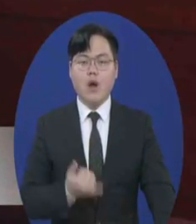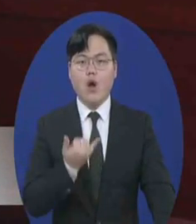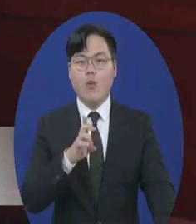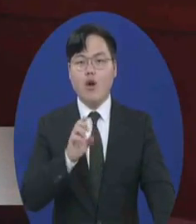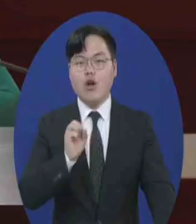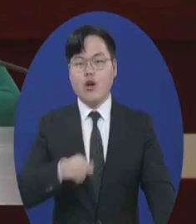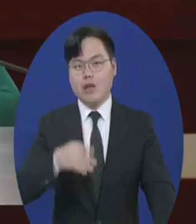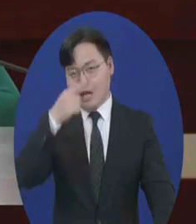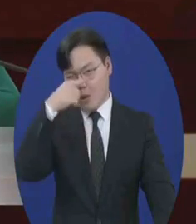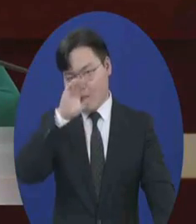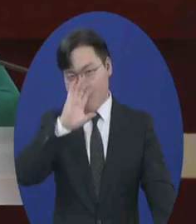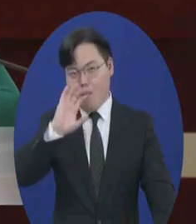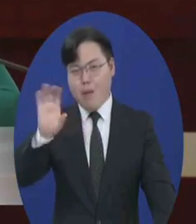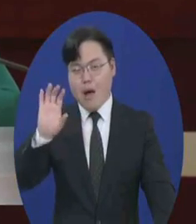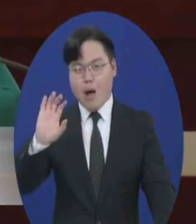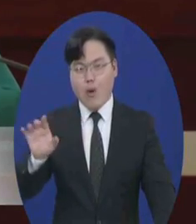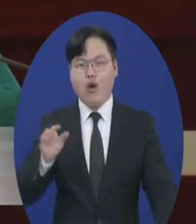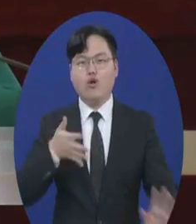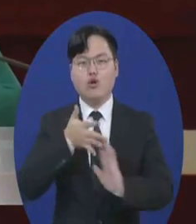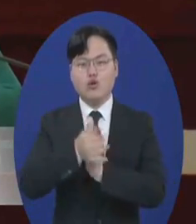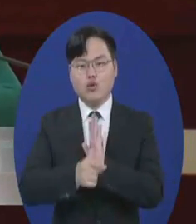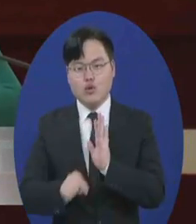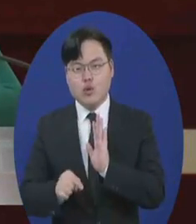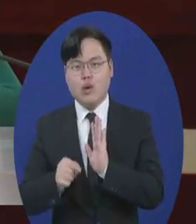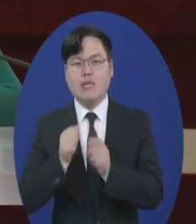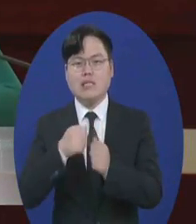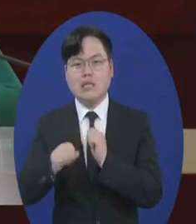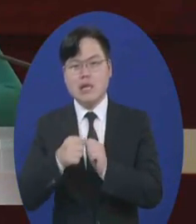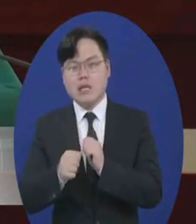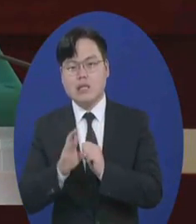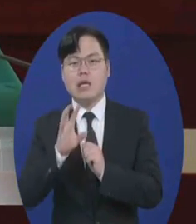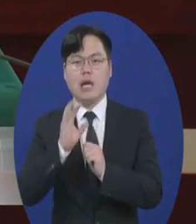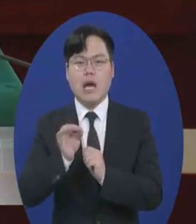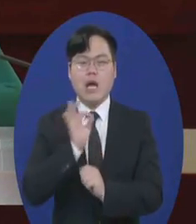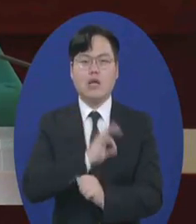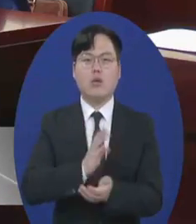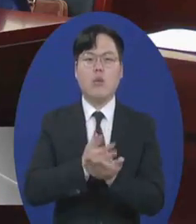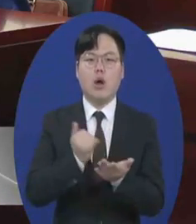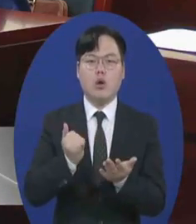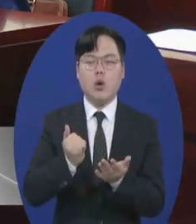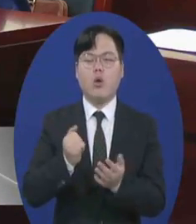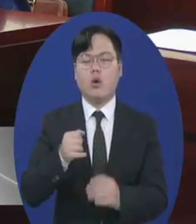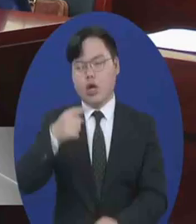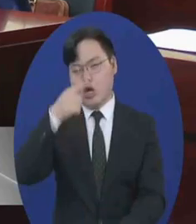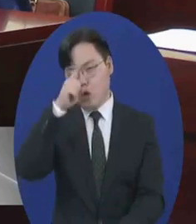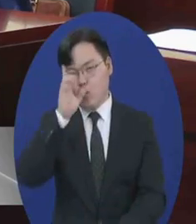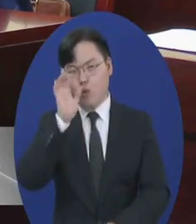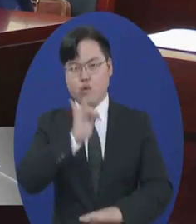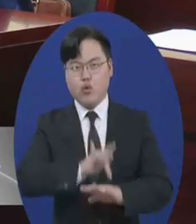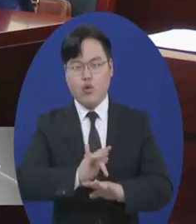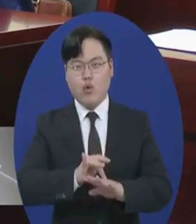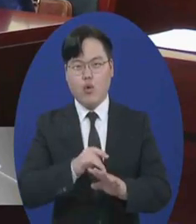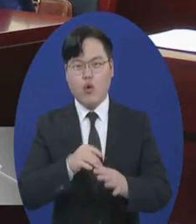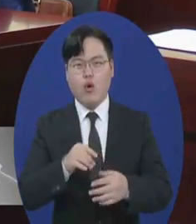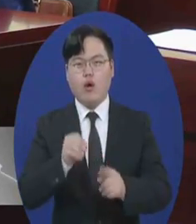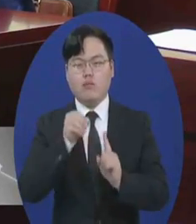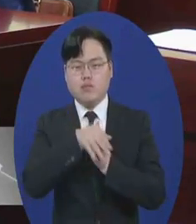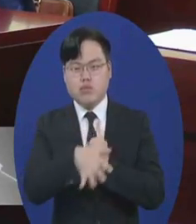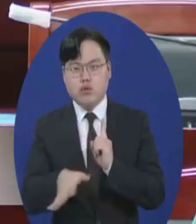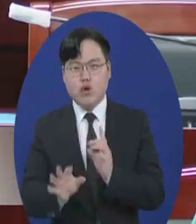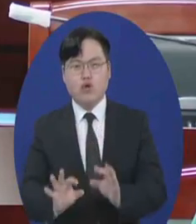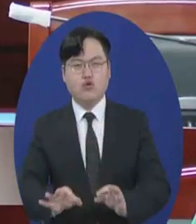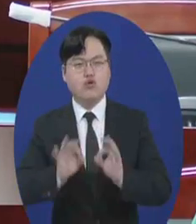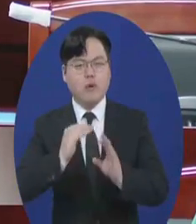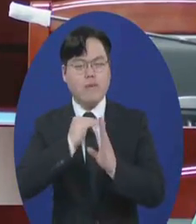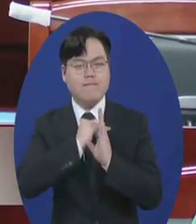Нийслэлийн эрүүл мэндийн газрын харьяа, эрүүл мэндийн байгууллагуудын төсөв, төсвийн хүрэлцээ, дүүргүүдийн эрүүл мэндийн төв, өрхийн эрүүл мэндийн төвүүдийн бүтцийг оновчтой